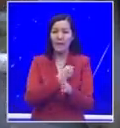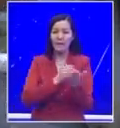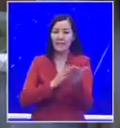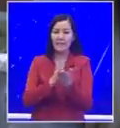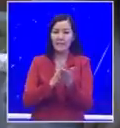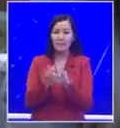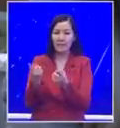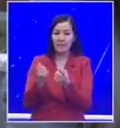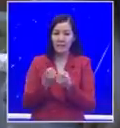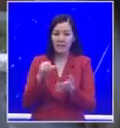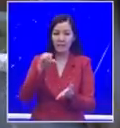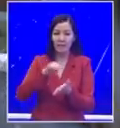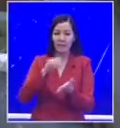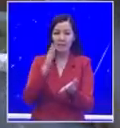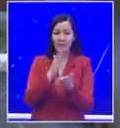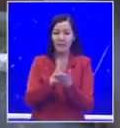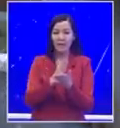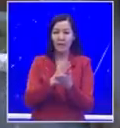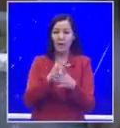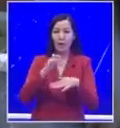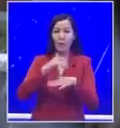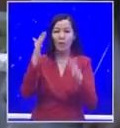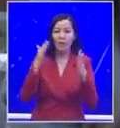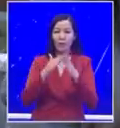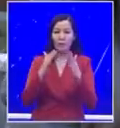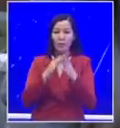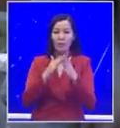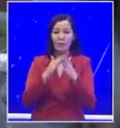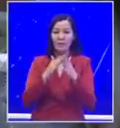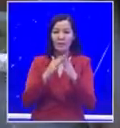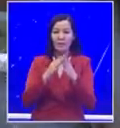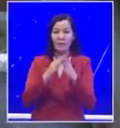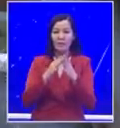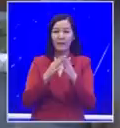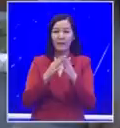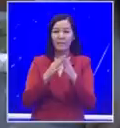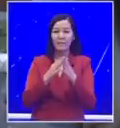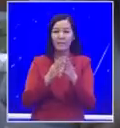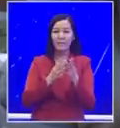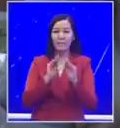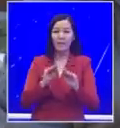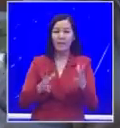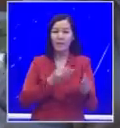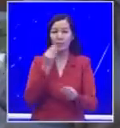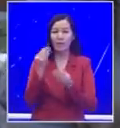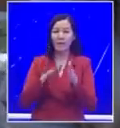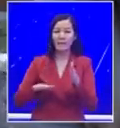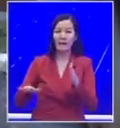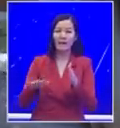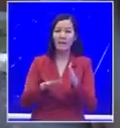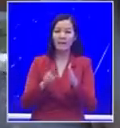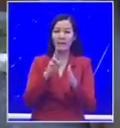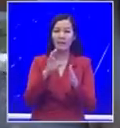қызметкерлер жұмылдырылып отыр. Ал көп қабатты үйлер мен олардың балалар ойнайтын алаңдары